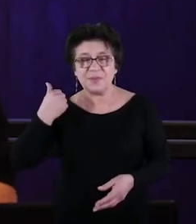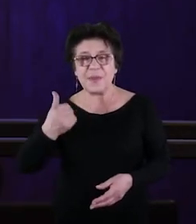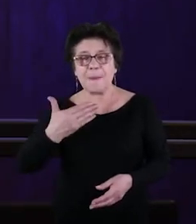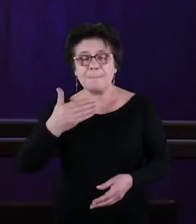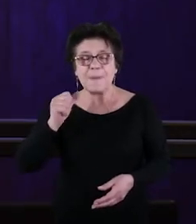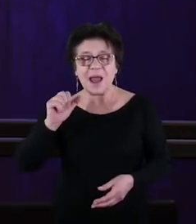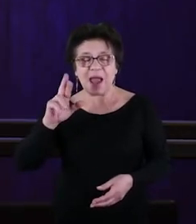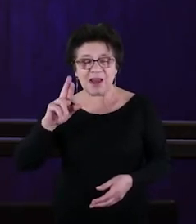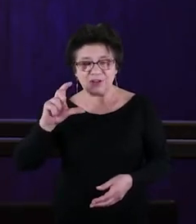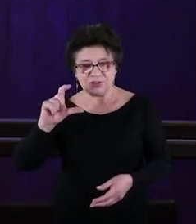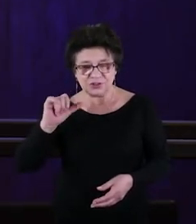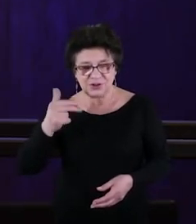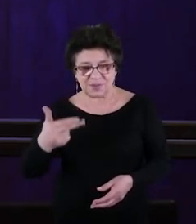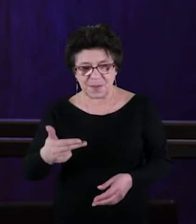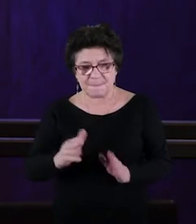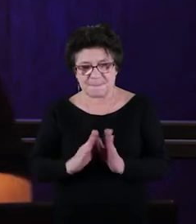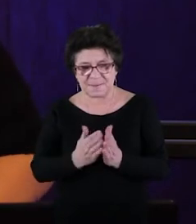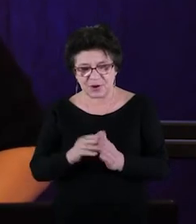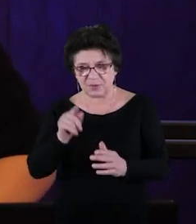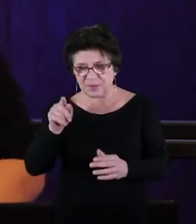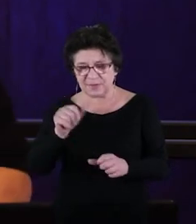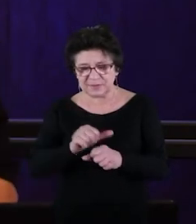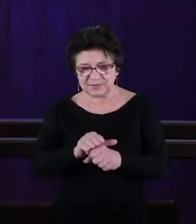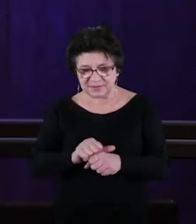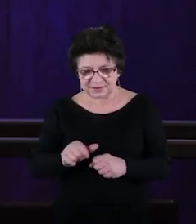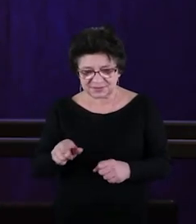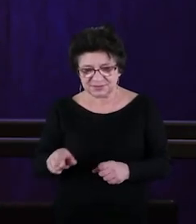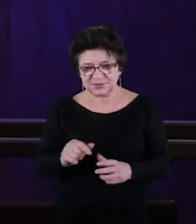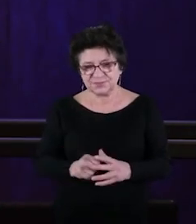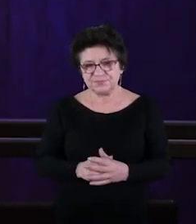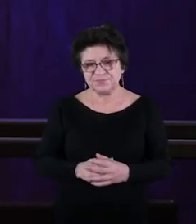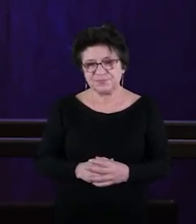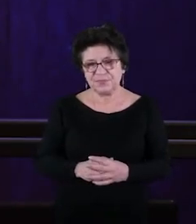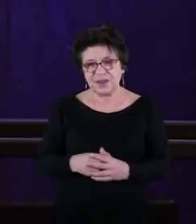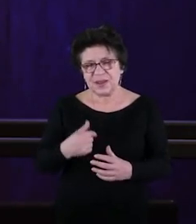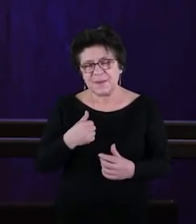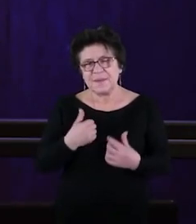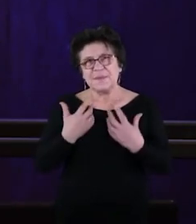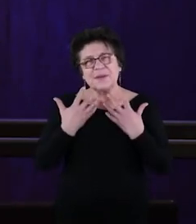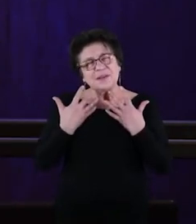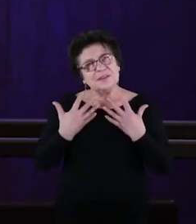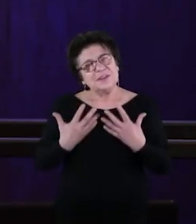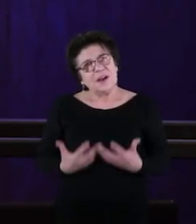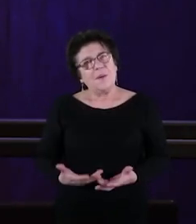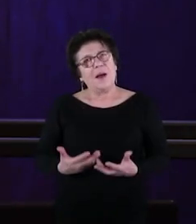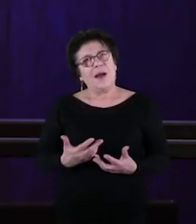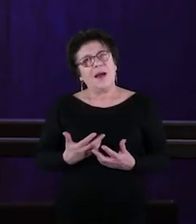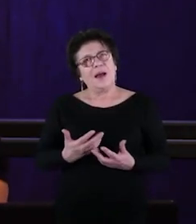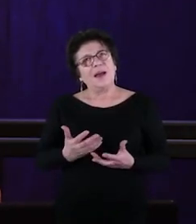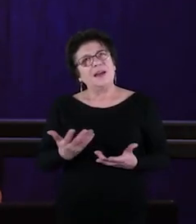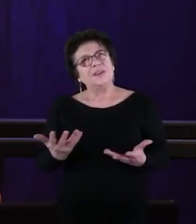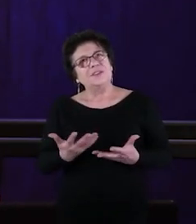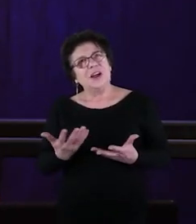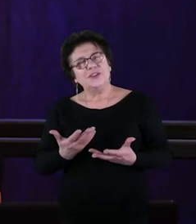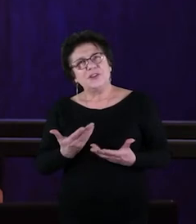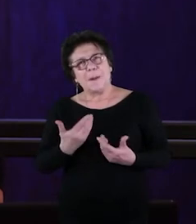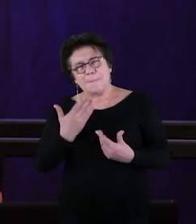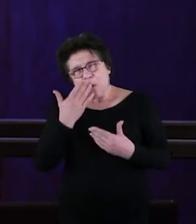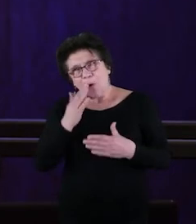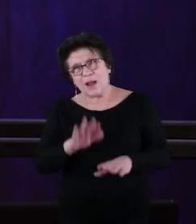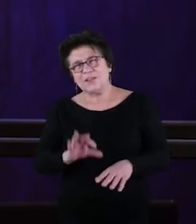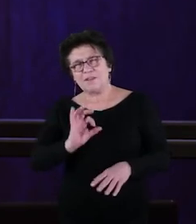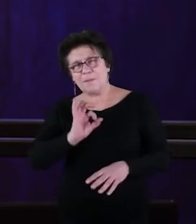wejść i sobie zobaczyć i bardzo mi zależało żeby te zbiory się gdzieś pojawiły w jakieś mojej książce